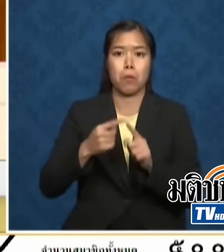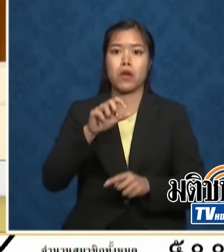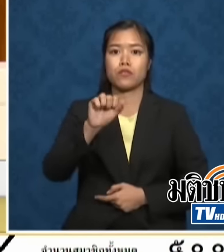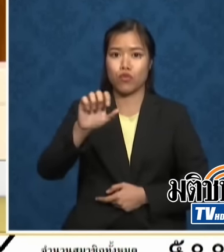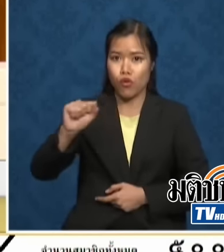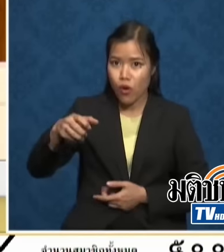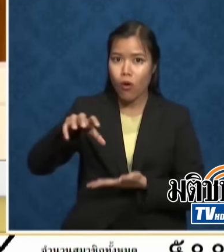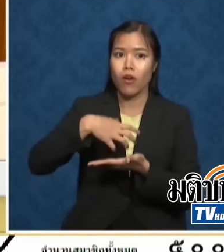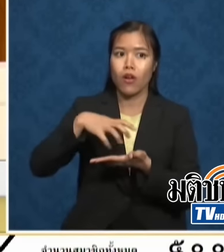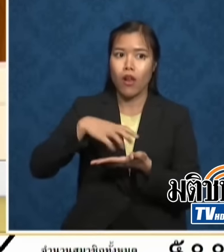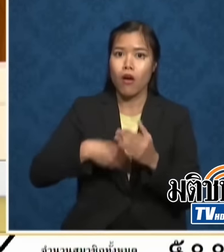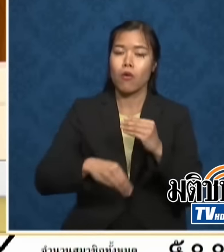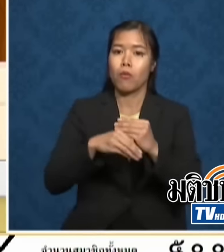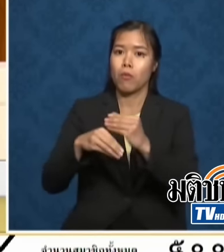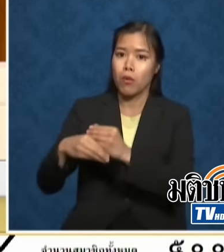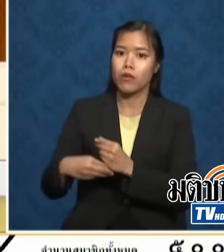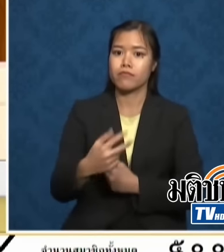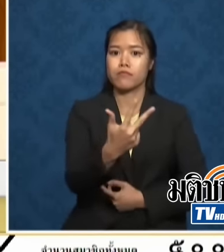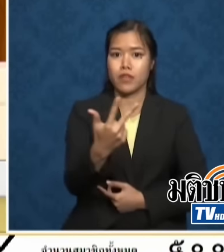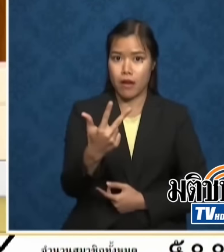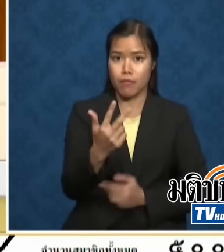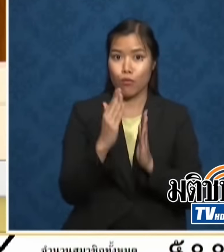รทั้ง3ท่าน